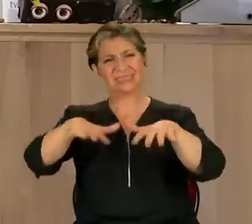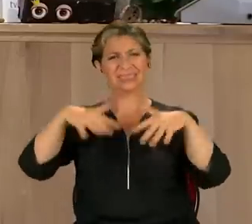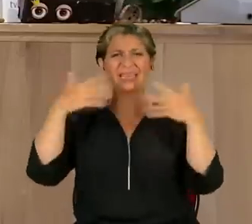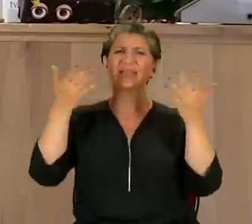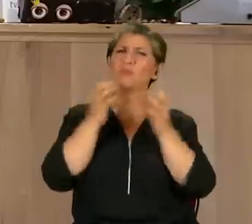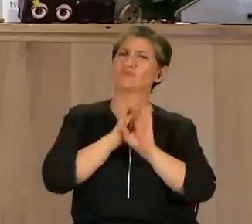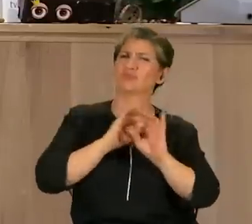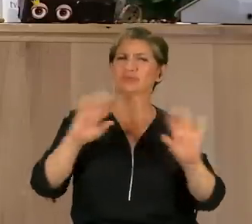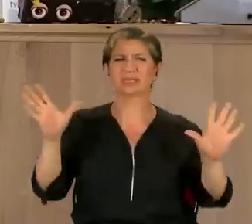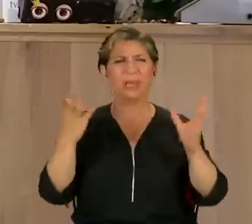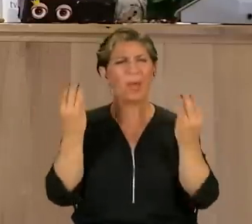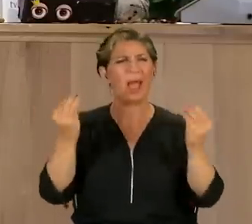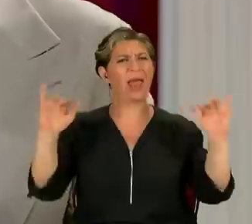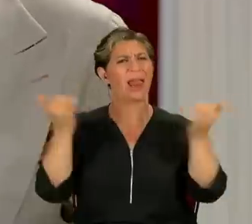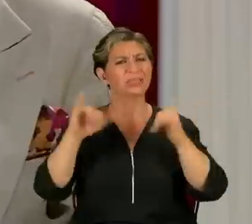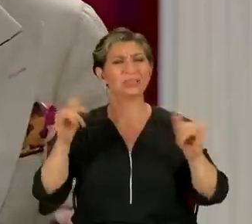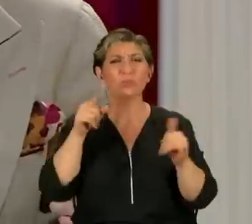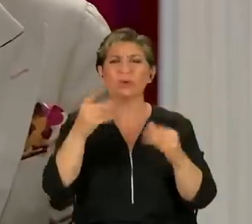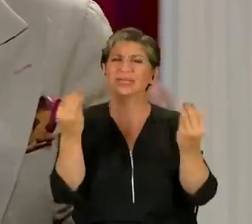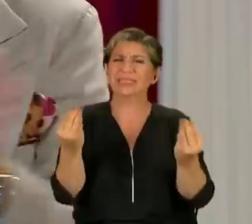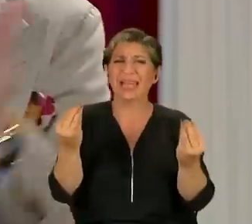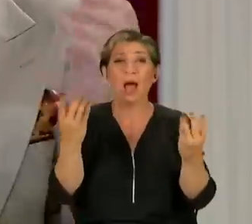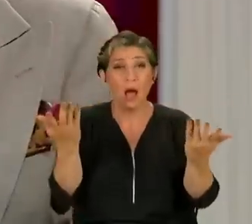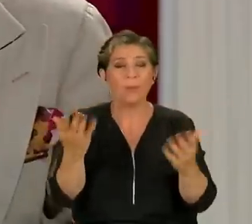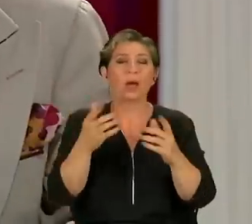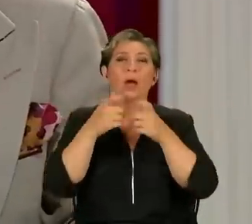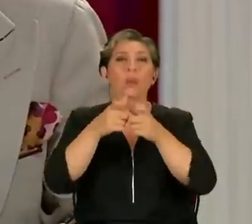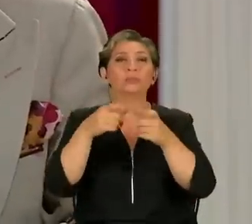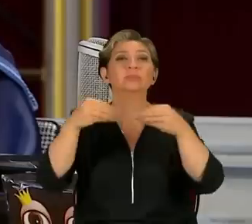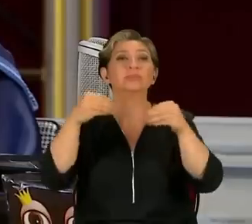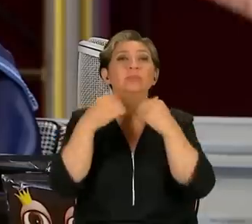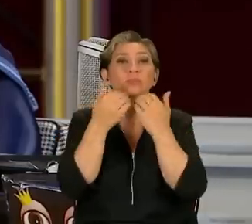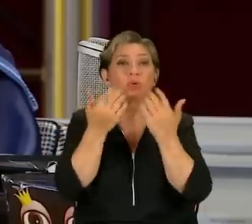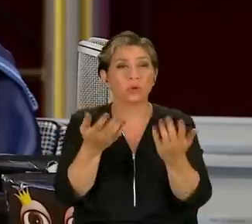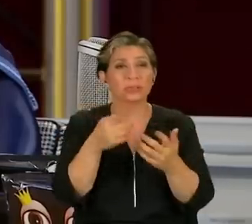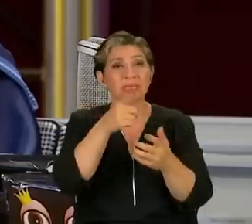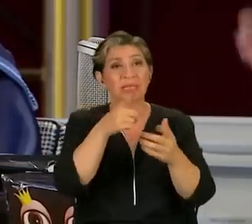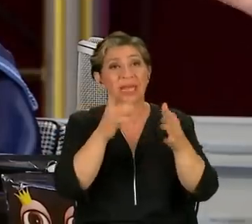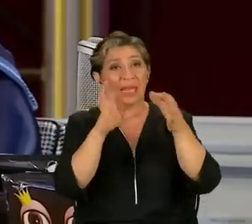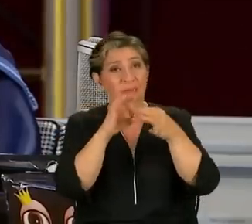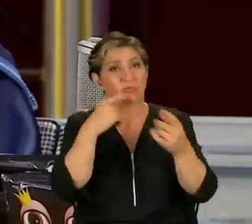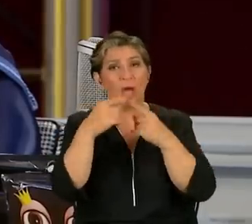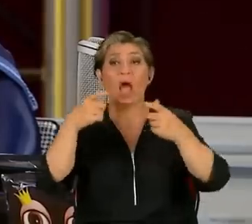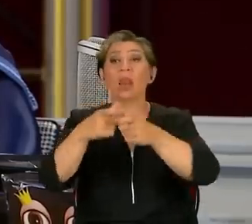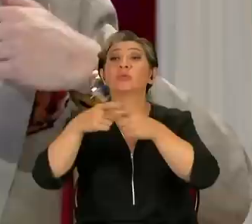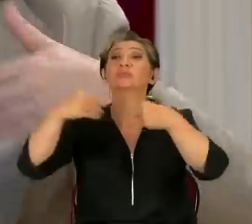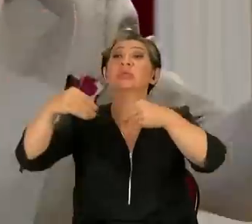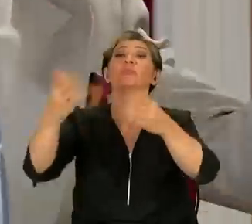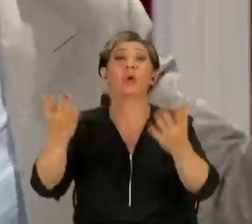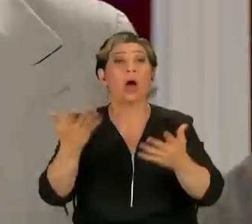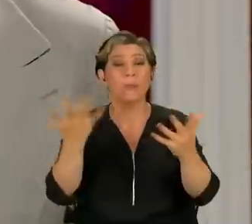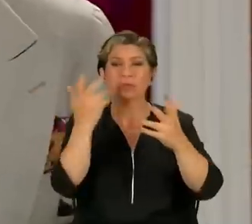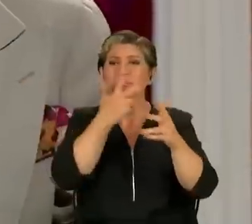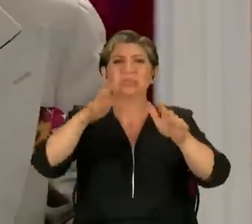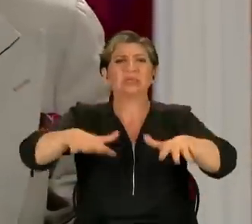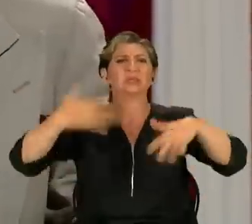performansı muhteşem, o kadar eğlenceli, bu kadar güzel ki fakat albümleri satmıyor. Seninle ilgili söylenirdi. Albümleri satmıyor ama